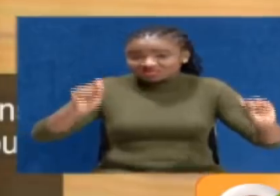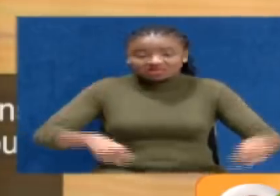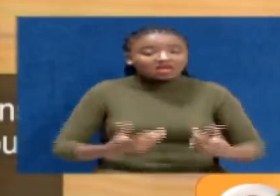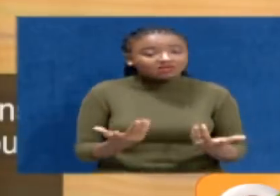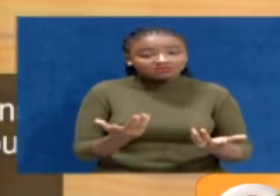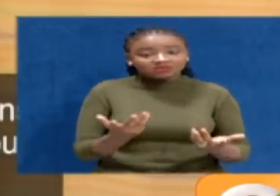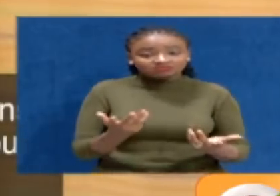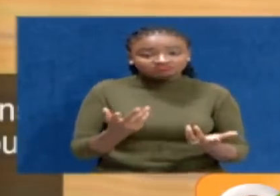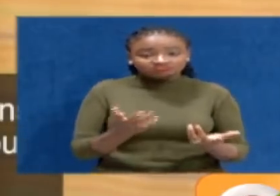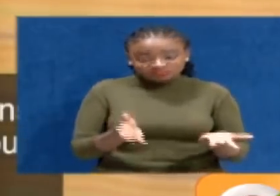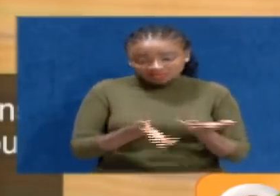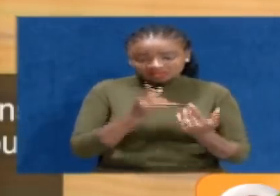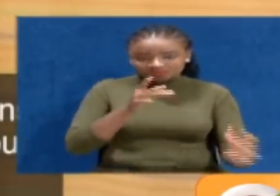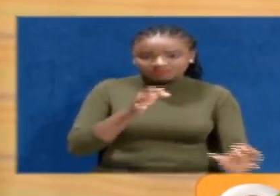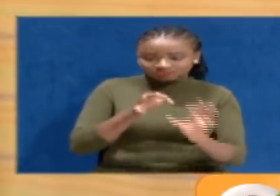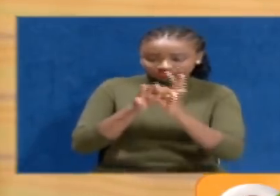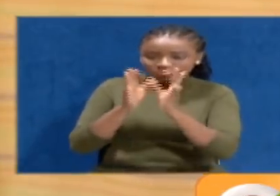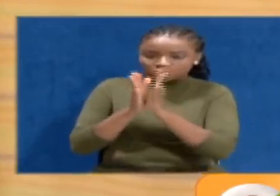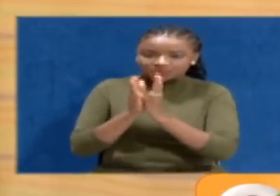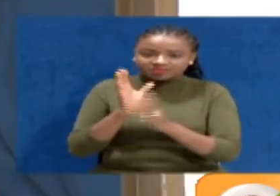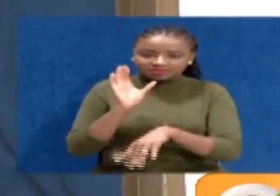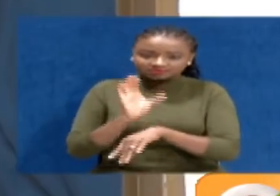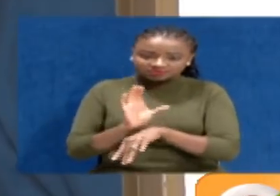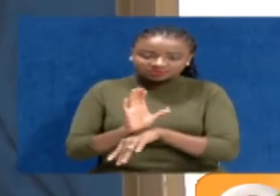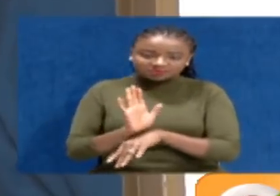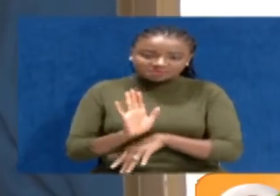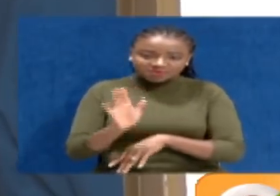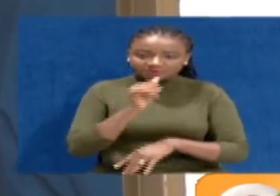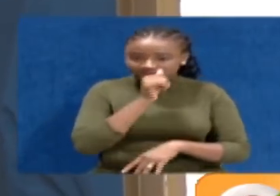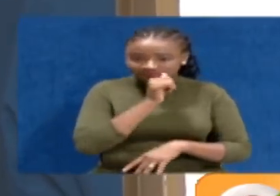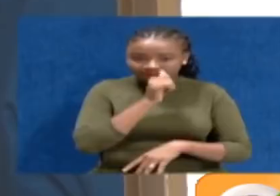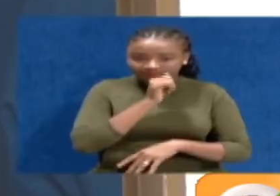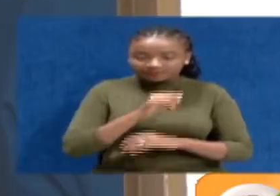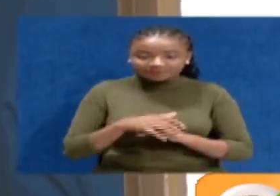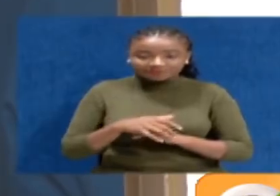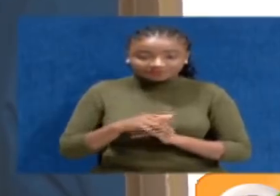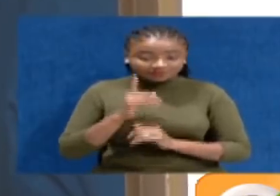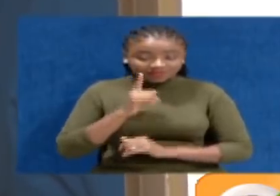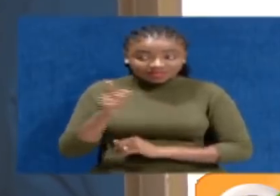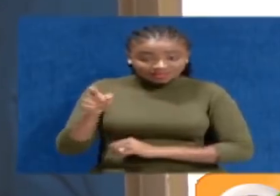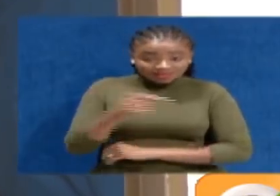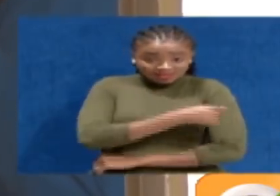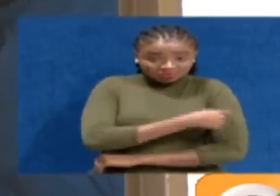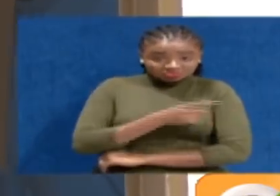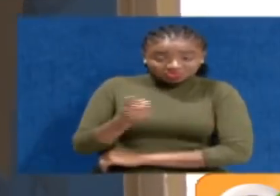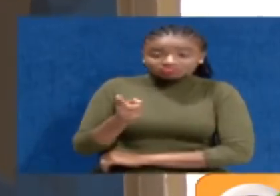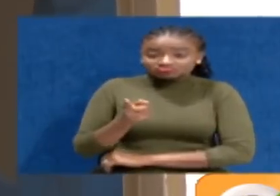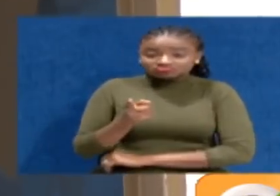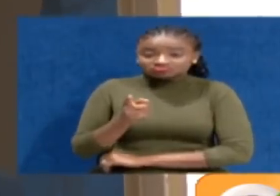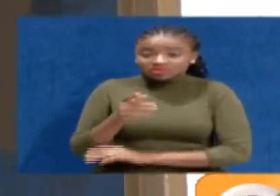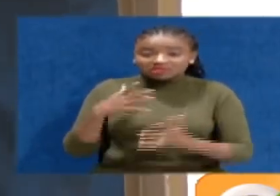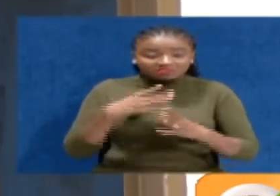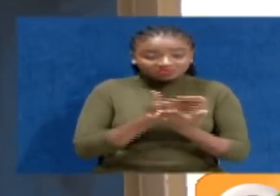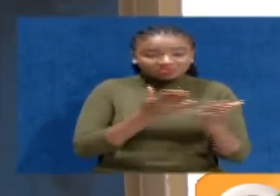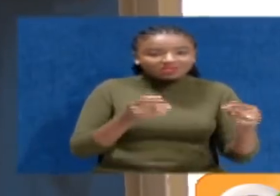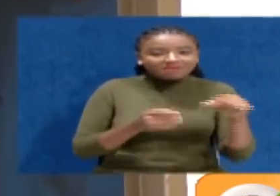pale kuwapatanisha na jamii ya kanisa lao. For all the services available at Kimbilio Hospice, patients are